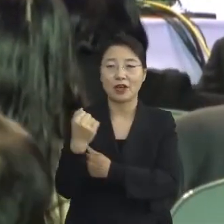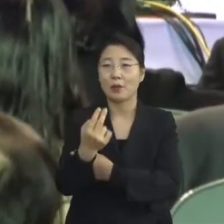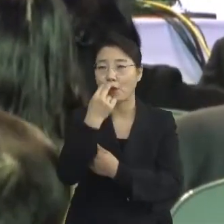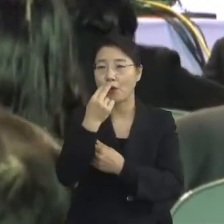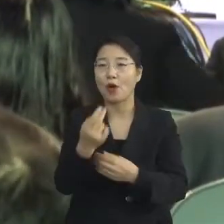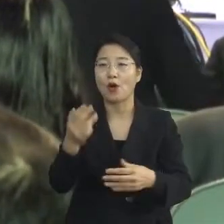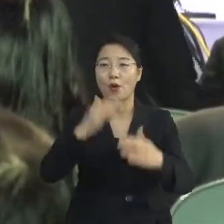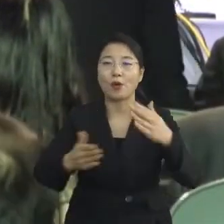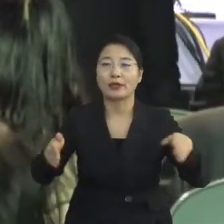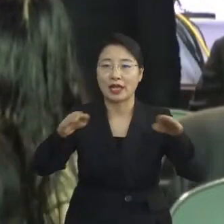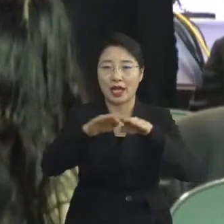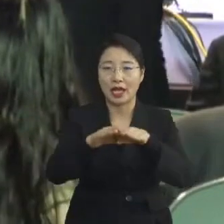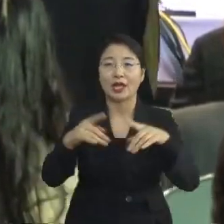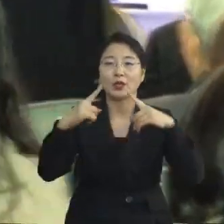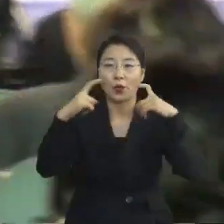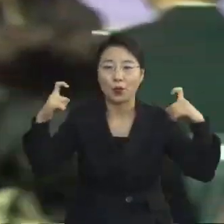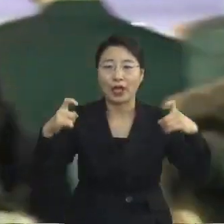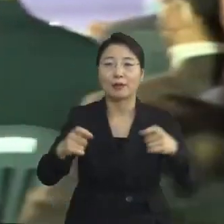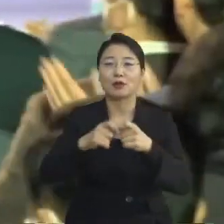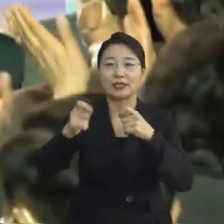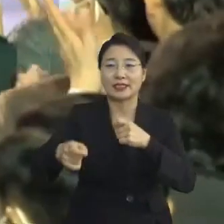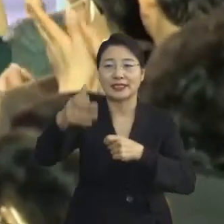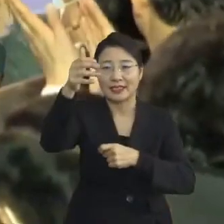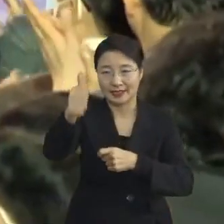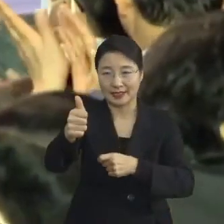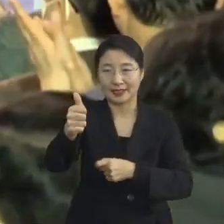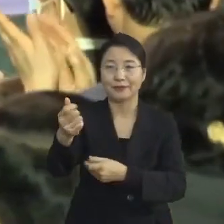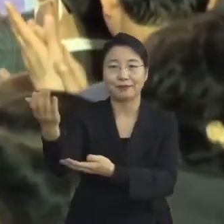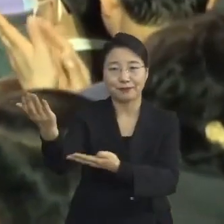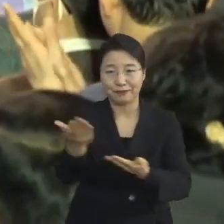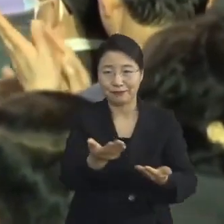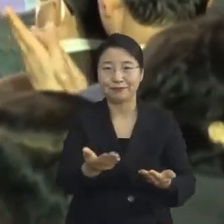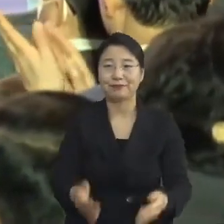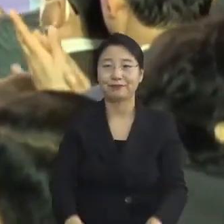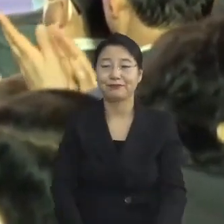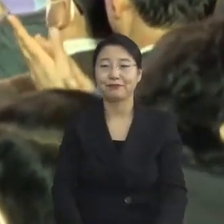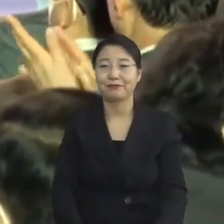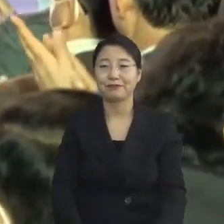국민건강보험공단 동대문지사 허수정 지사장님 참석하셨습니다.